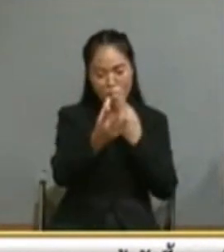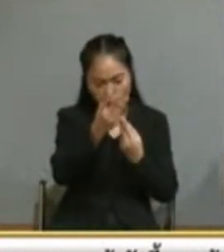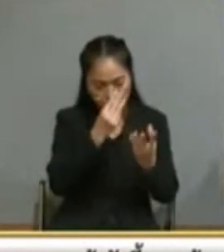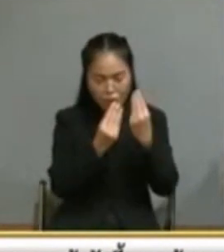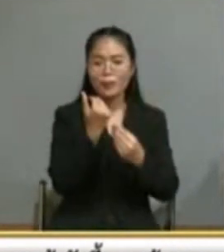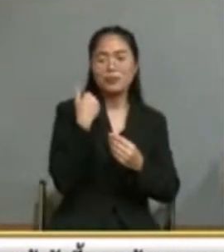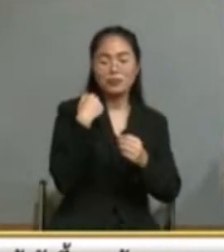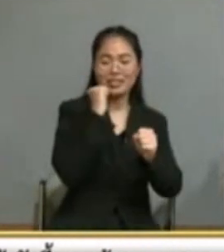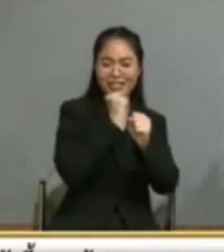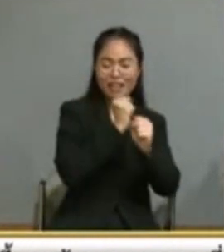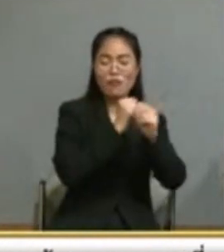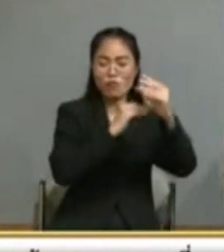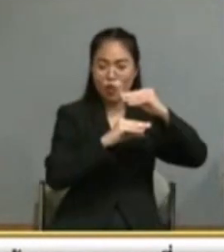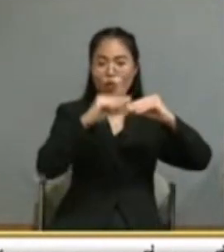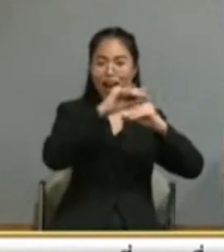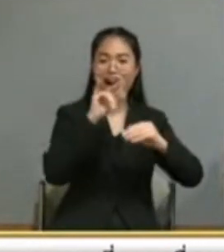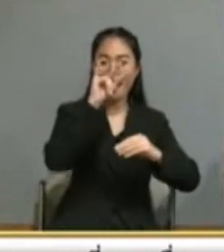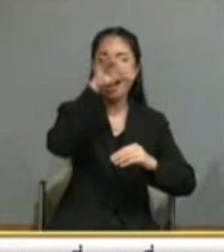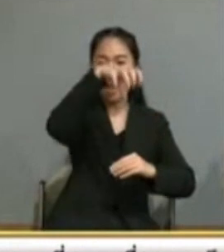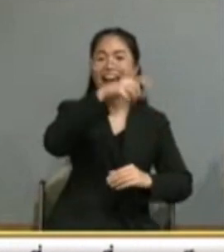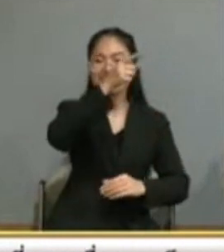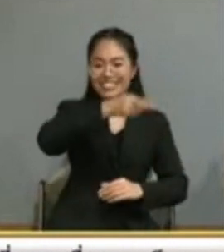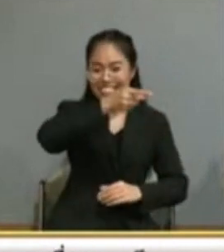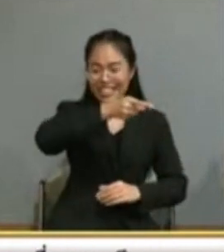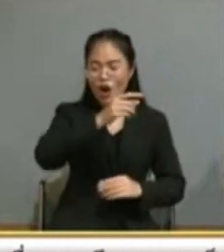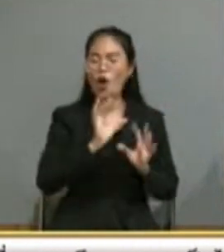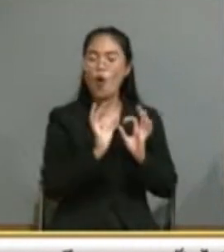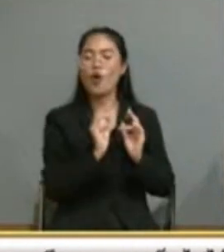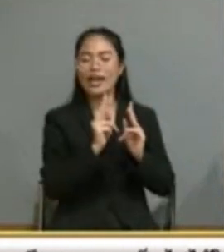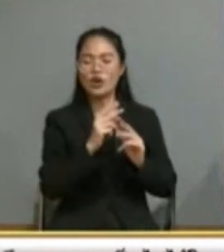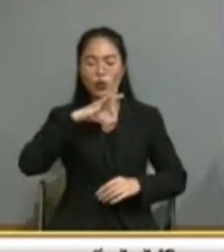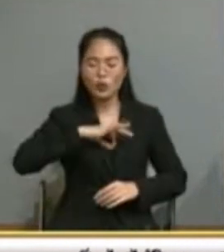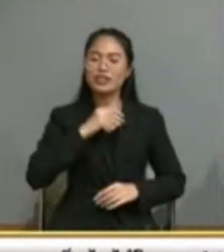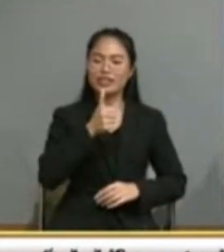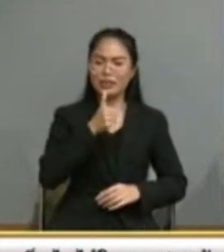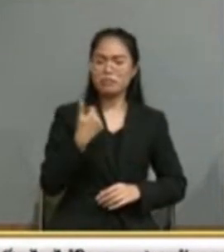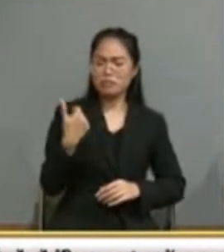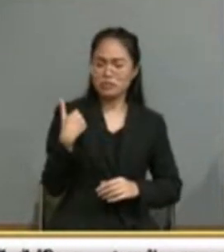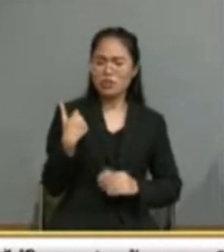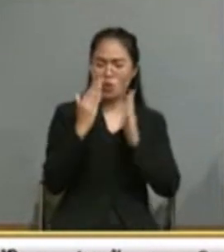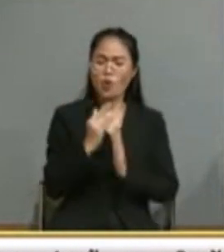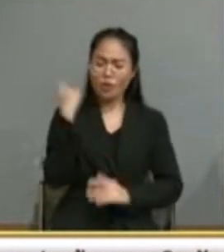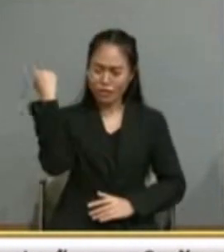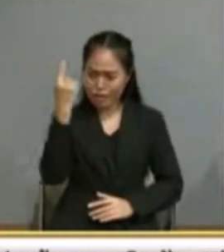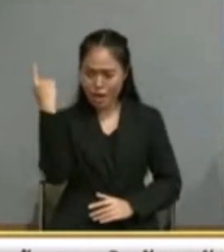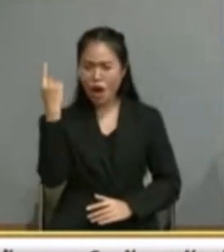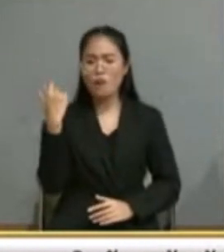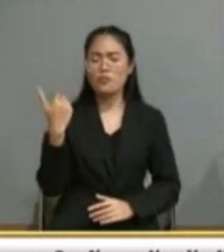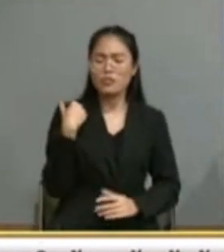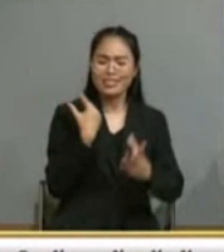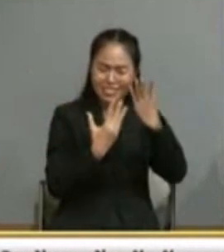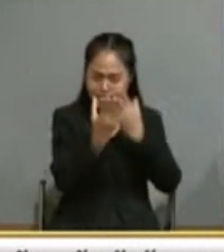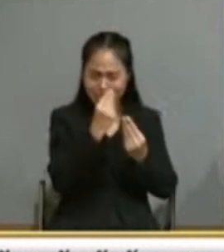จากที่ท่านประมุตรีได้ชีดแจกนะครับความปเผานิำนวนนัทเที่ยวผโดยสาร